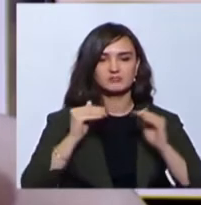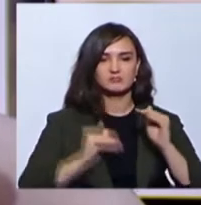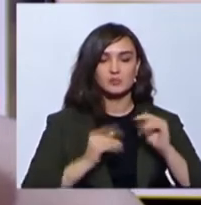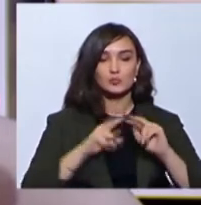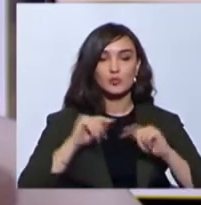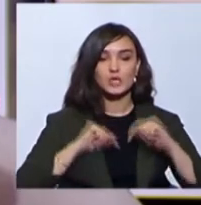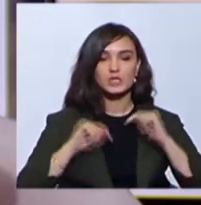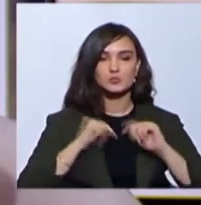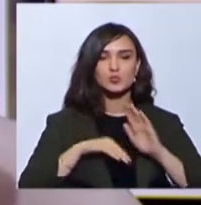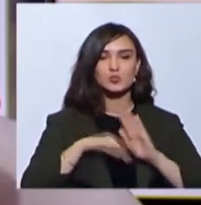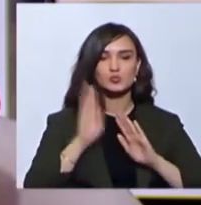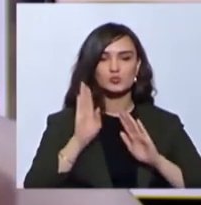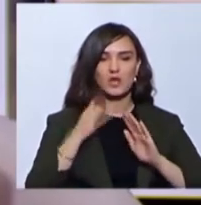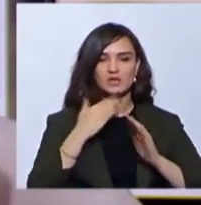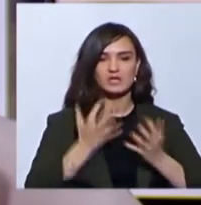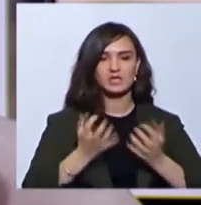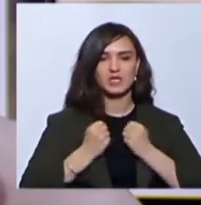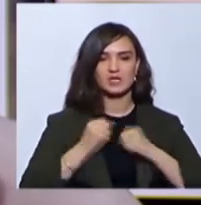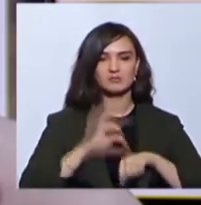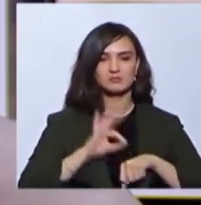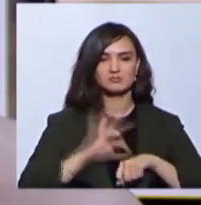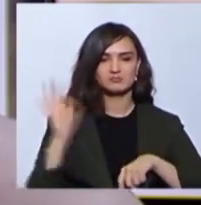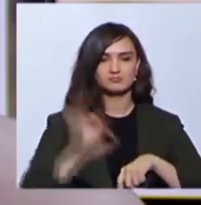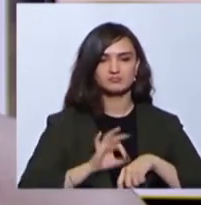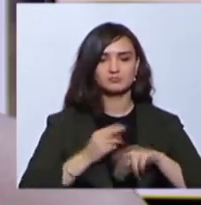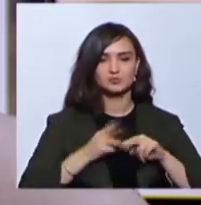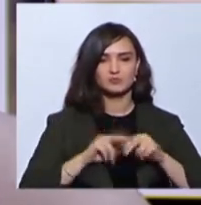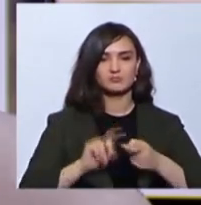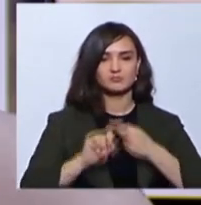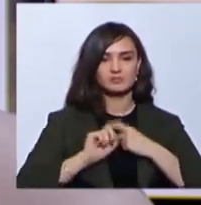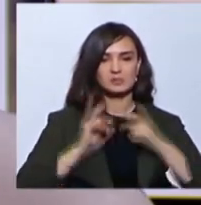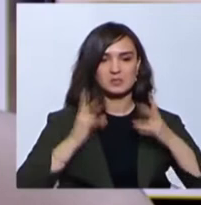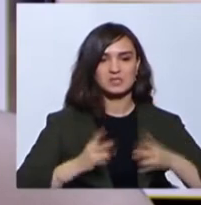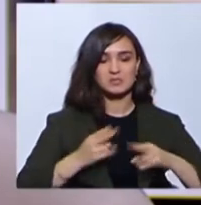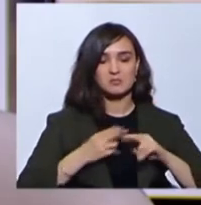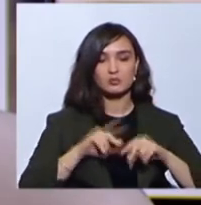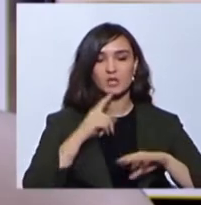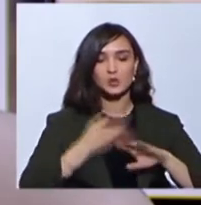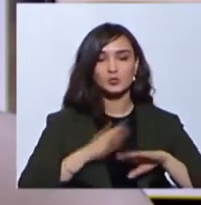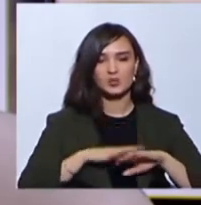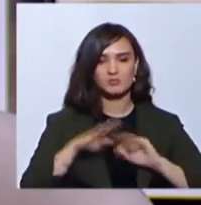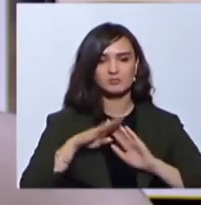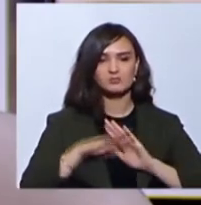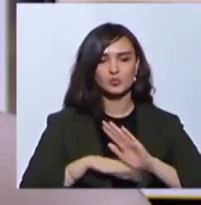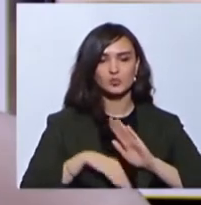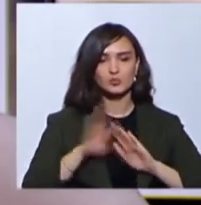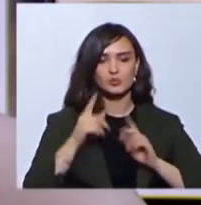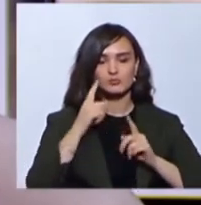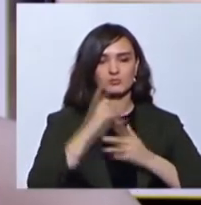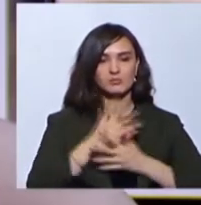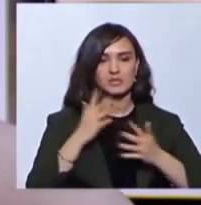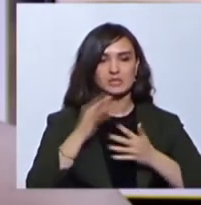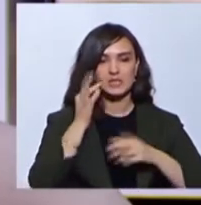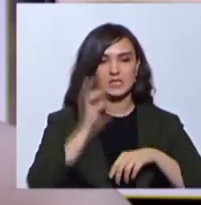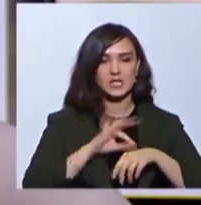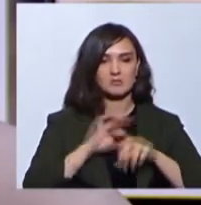ორგანიზმი ხდება უფრო მეტად მოწყვლადი, უფრო მარტივად ხდება ინფიცირება და სამწუხაროდ გართულებებით უფრო მეტია